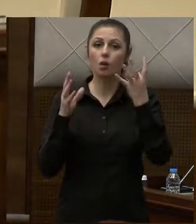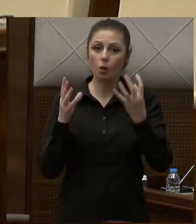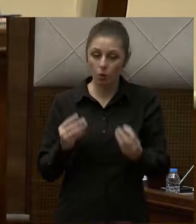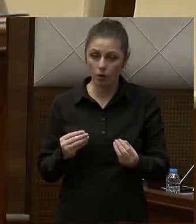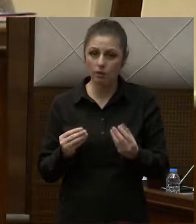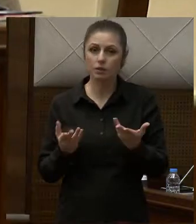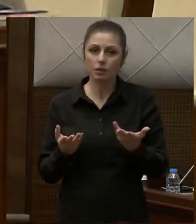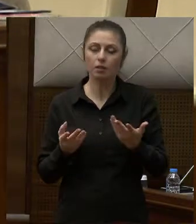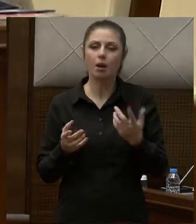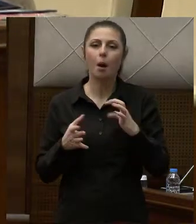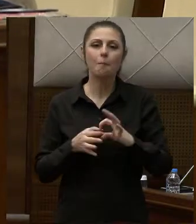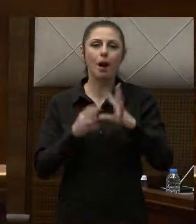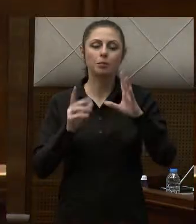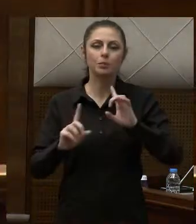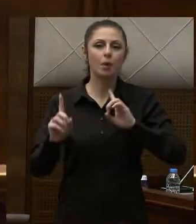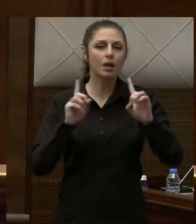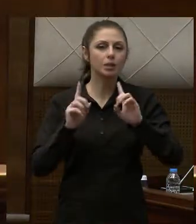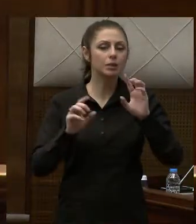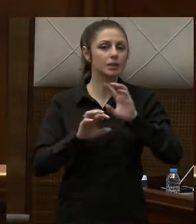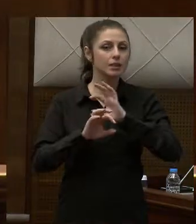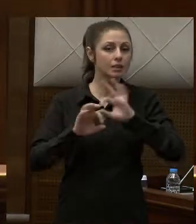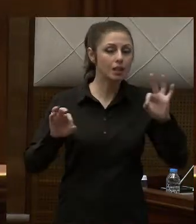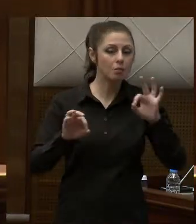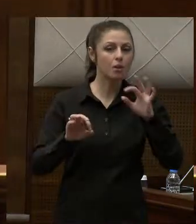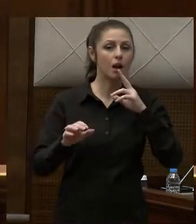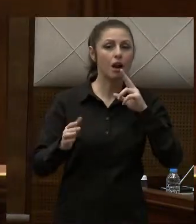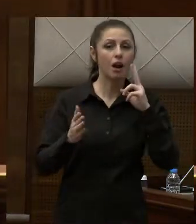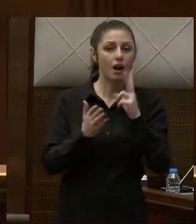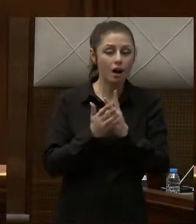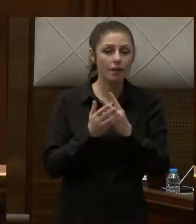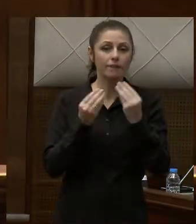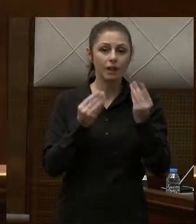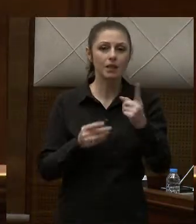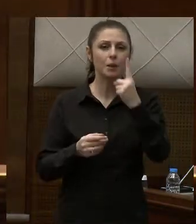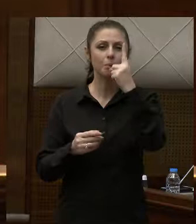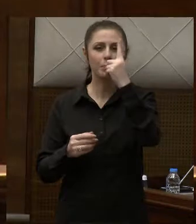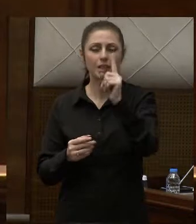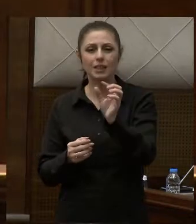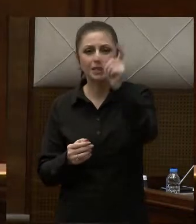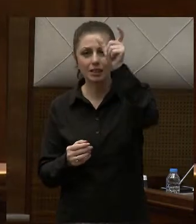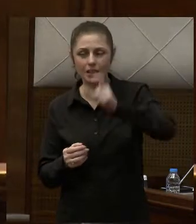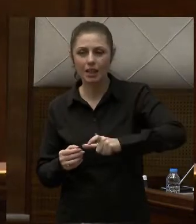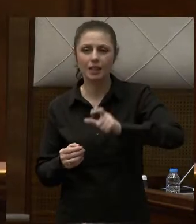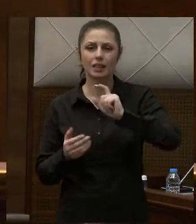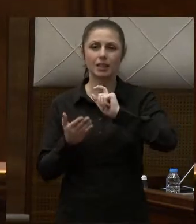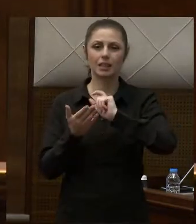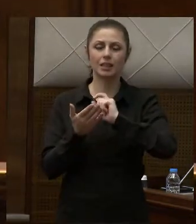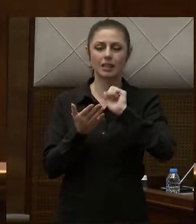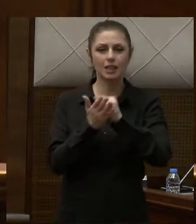bağımsız mahkemeler tarafından nihai karar verilesiye kadar bir tek gazetecinin, yazarın,